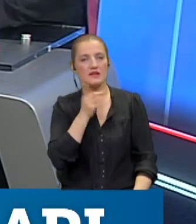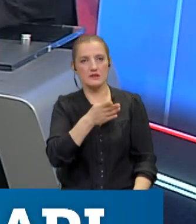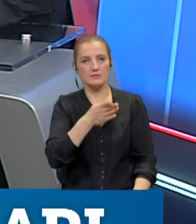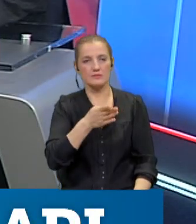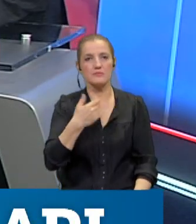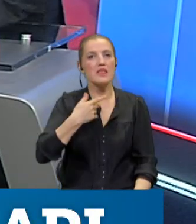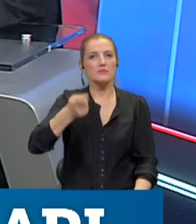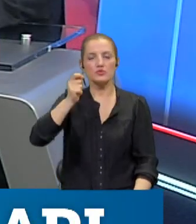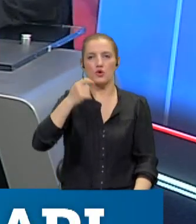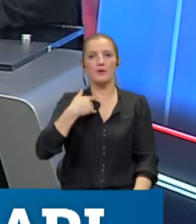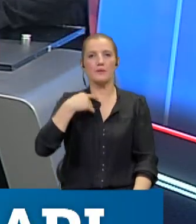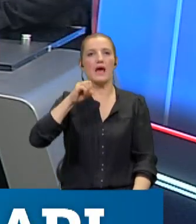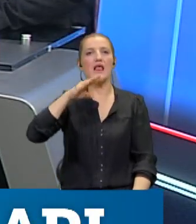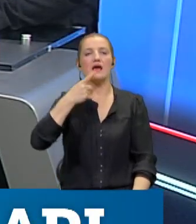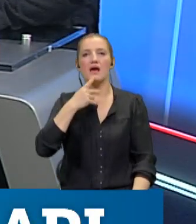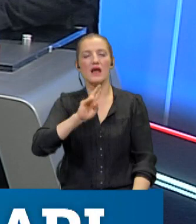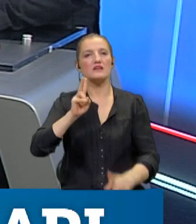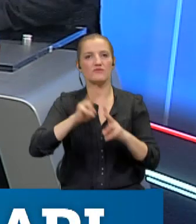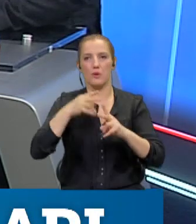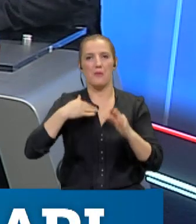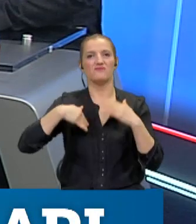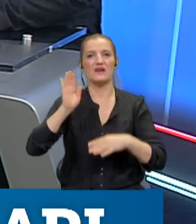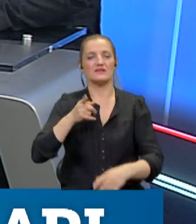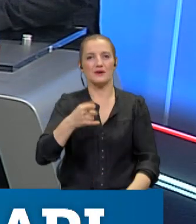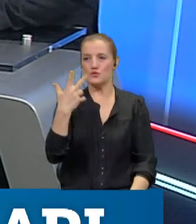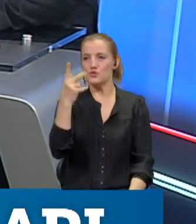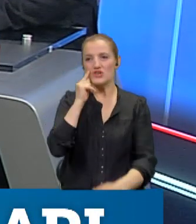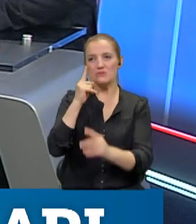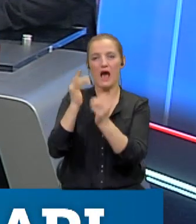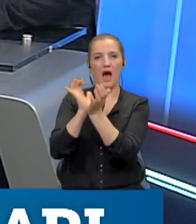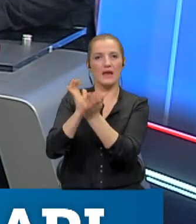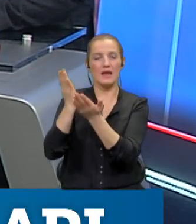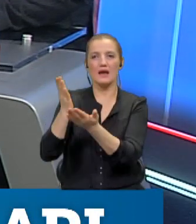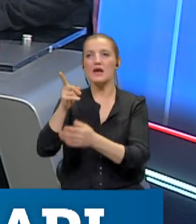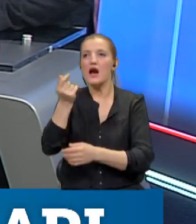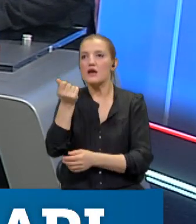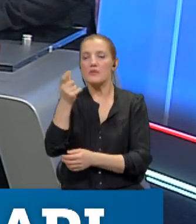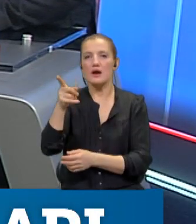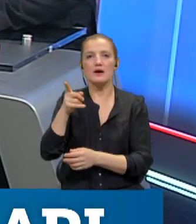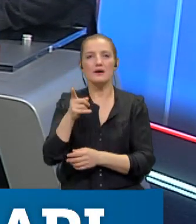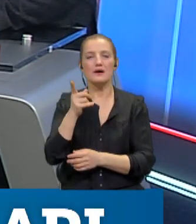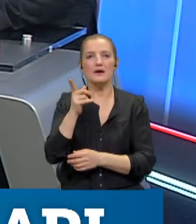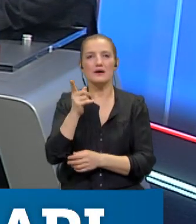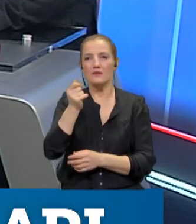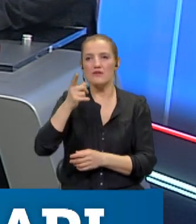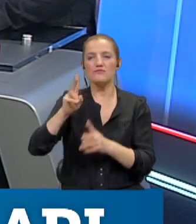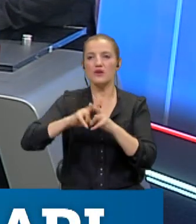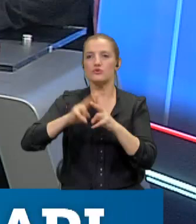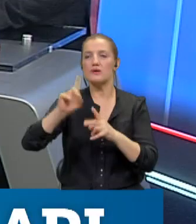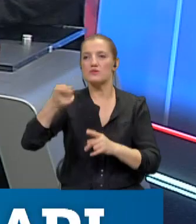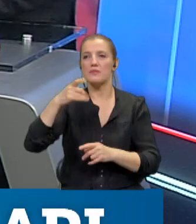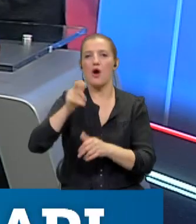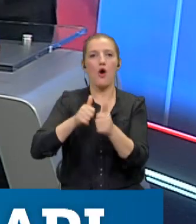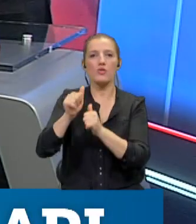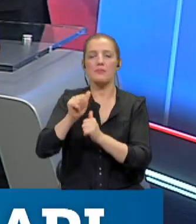geçmeyin ki Daha dur Daha fazla bizim faturasız şimdi üç kişilik bir aile Evet ne kadar faturayı bulamadın değil mi bira